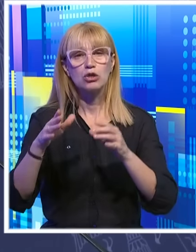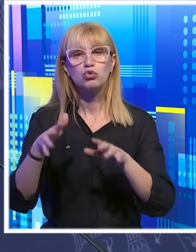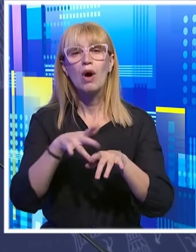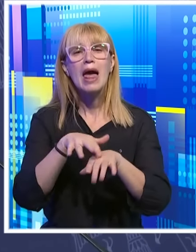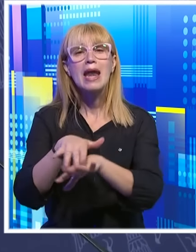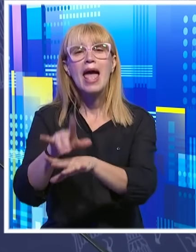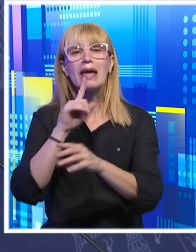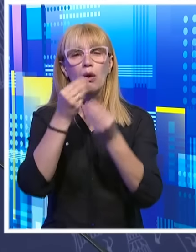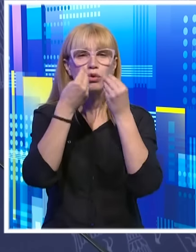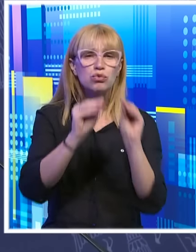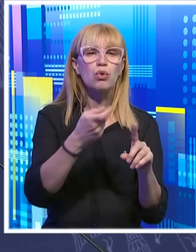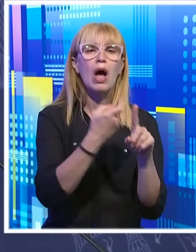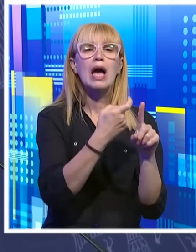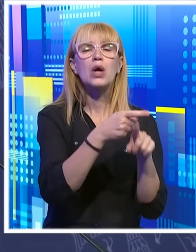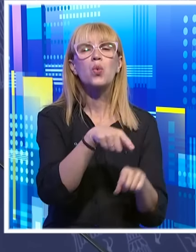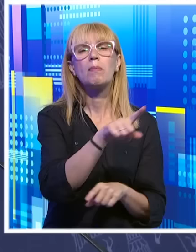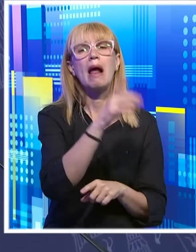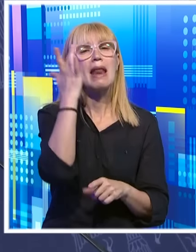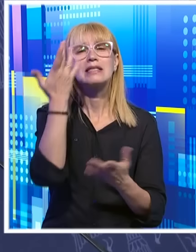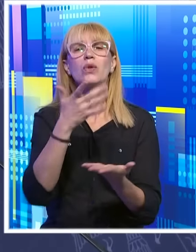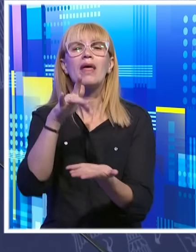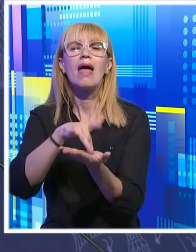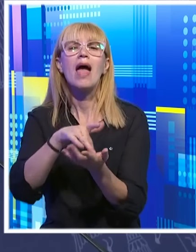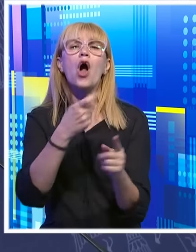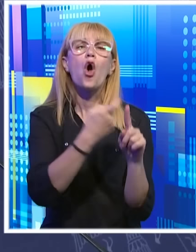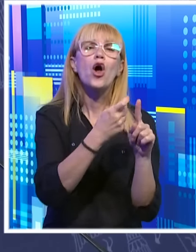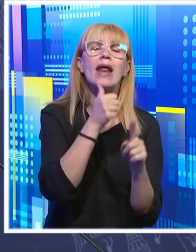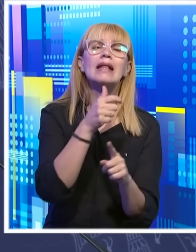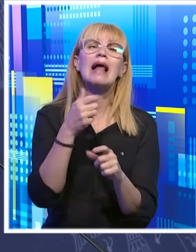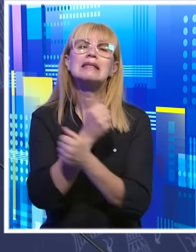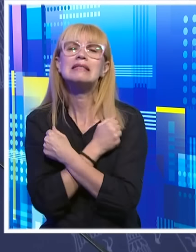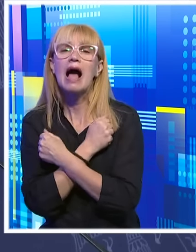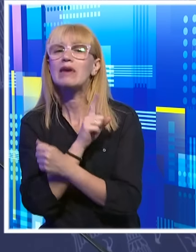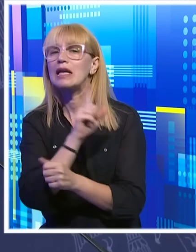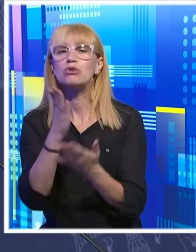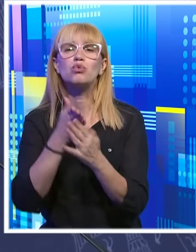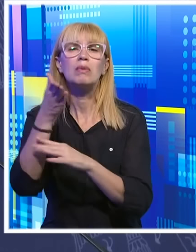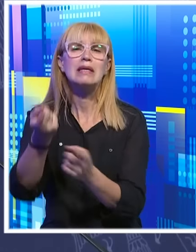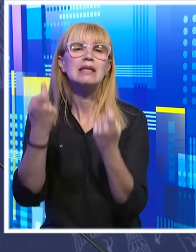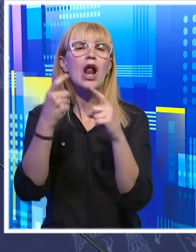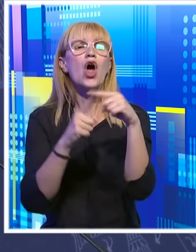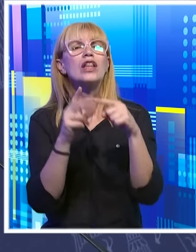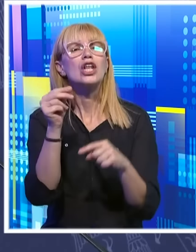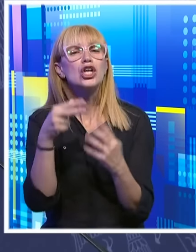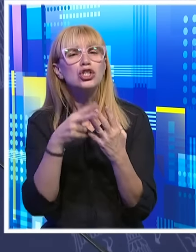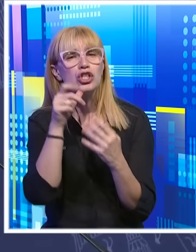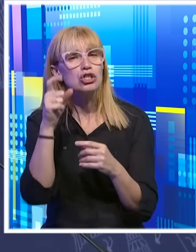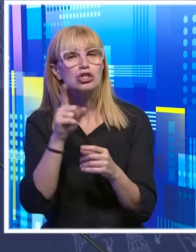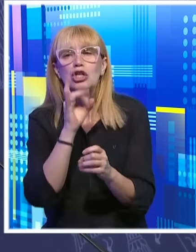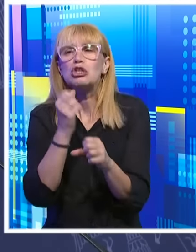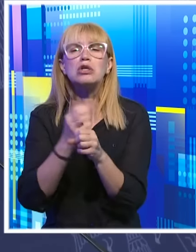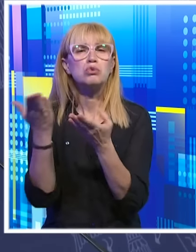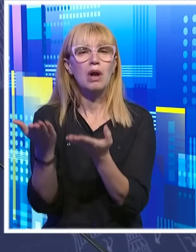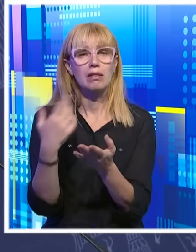Krupanj, niti znaju gde je Korenita, ni gde je Zavlaka, niti su bili u Tršiću, niti su za njega nešto uradili. Lično